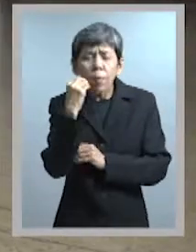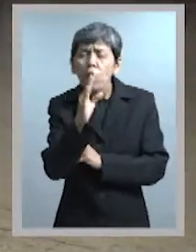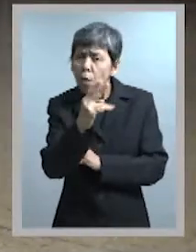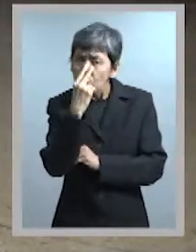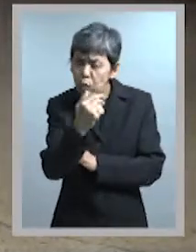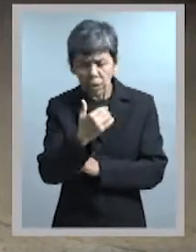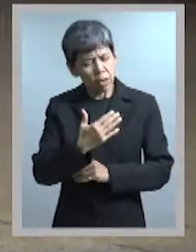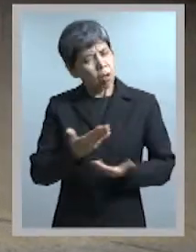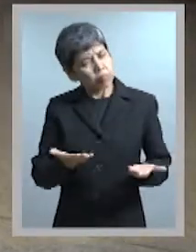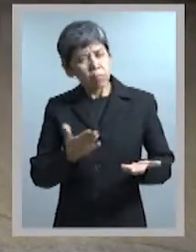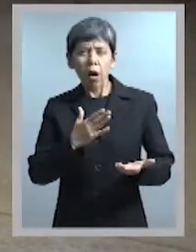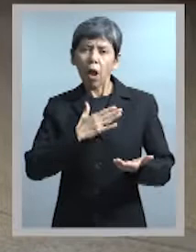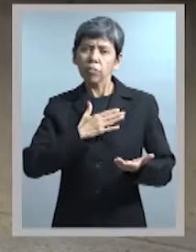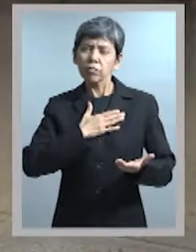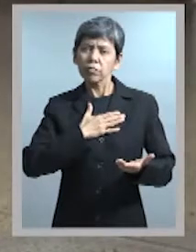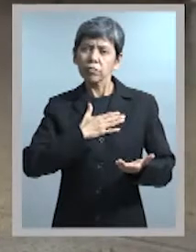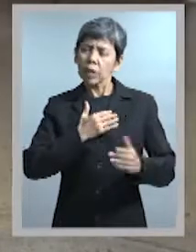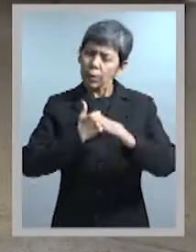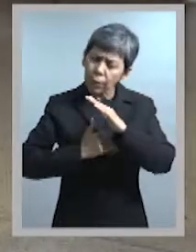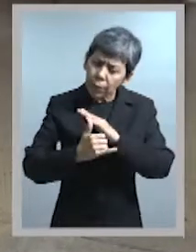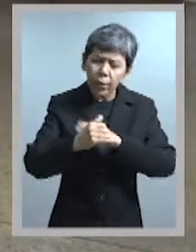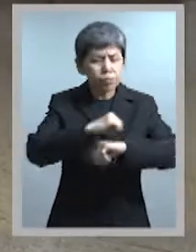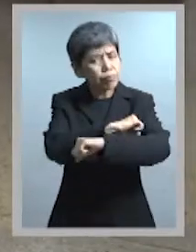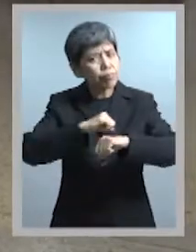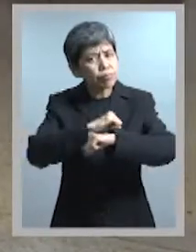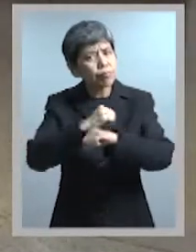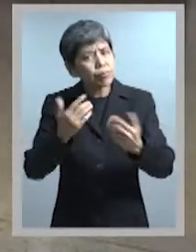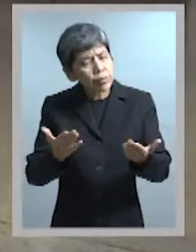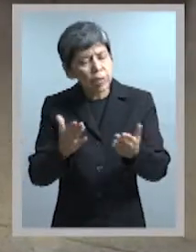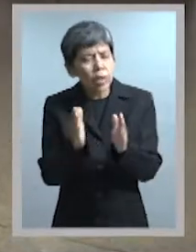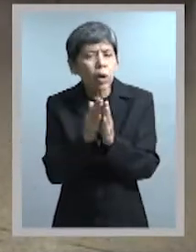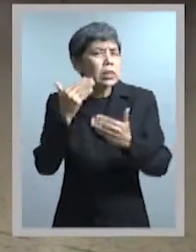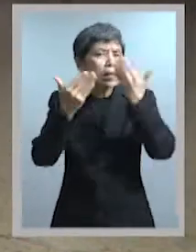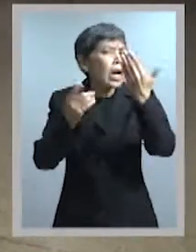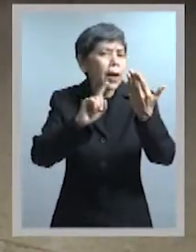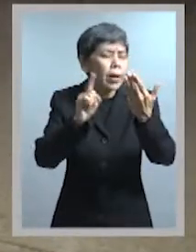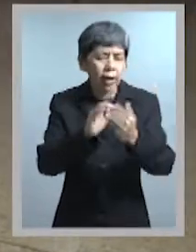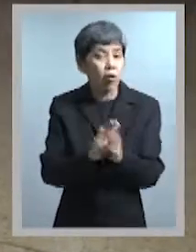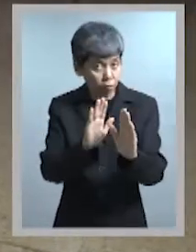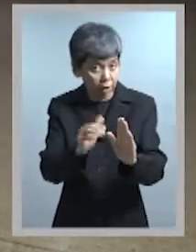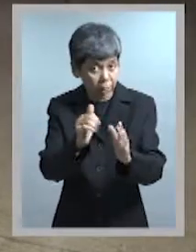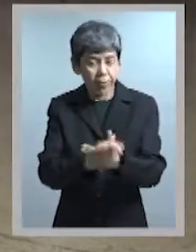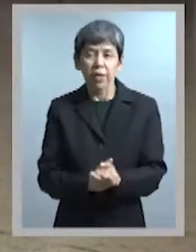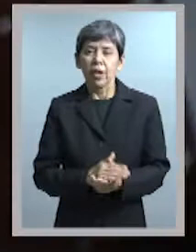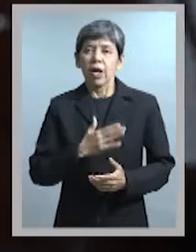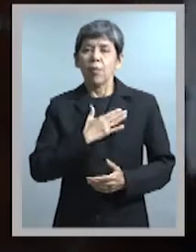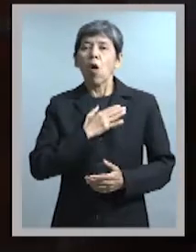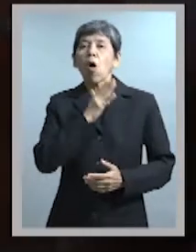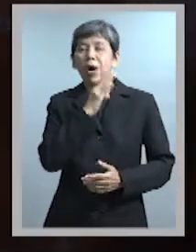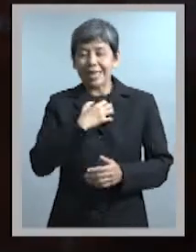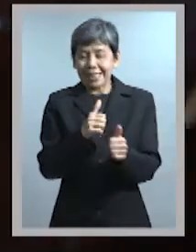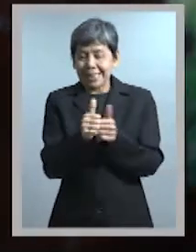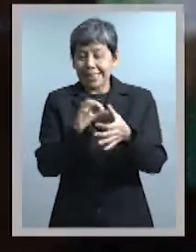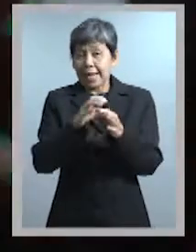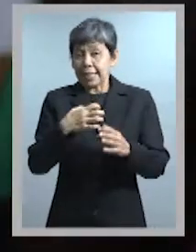ที่อยู่ทางบ้านว่าเราควรจะออกมาออกกําลังกายหรือว่ามาร่วมกิจกรรมข้างนอกยังไงบ้างนะ ก็ถ้